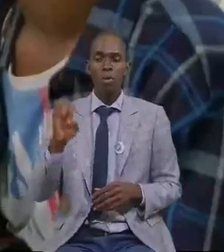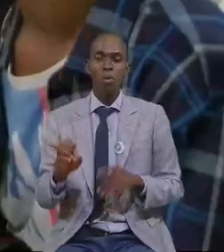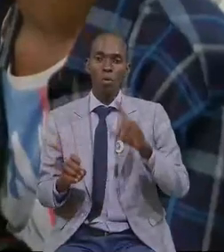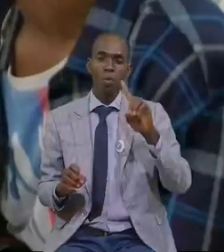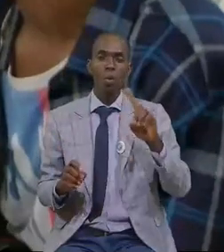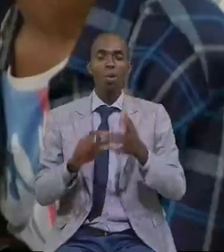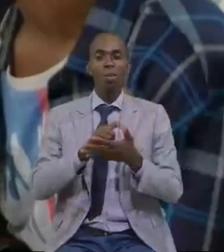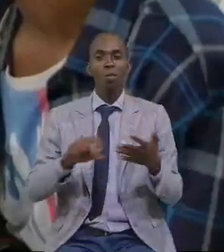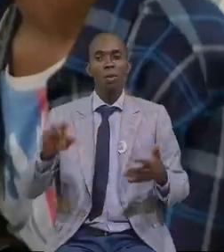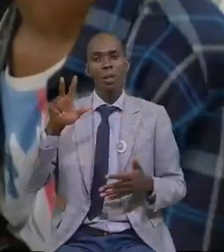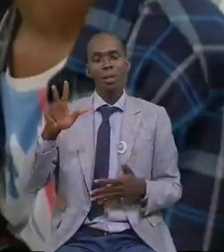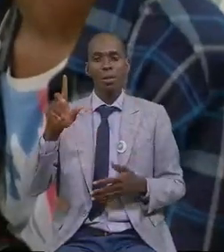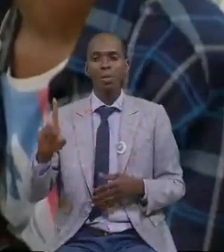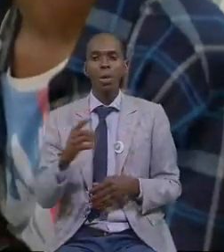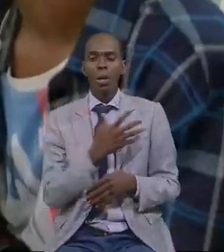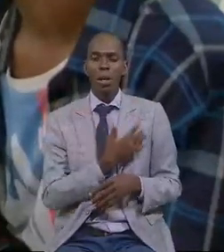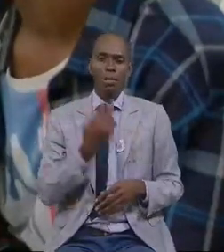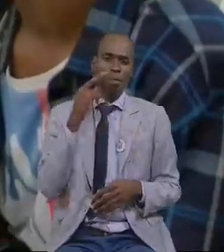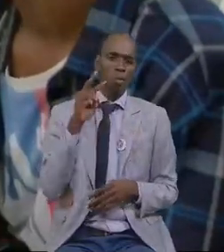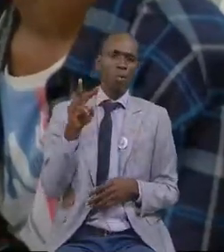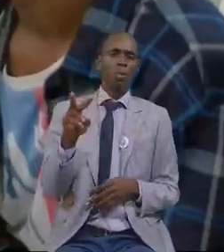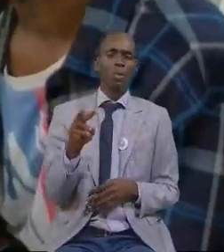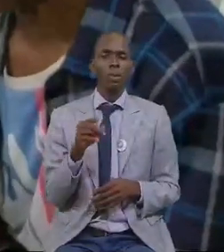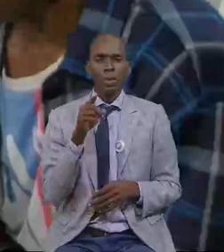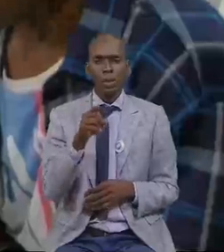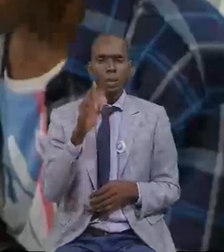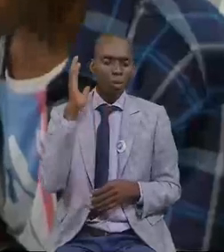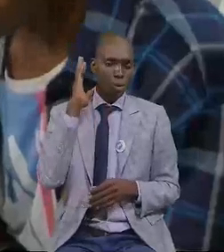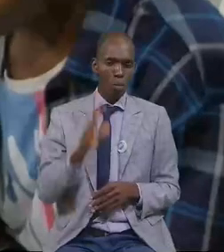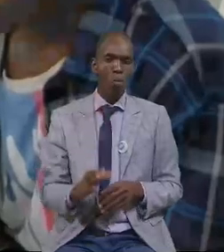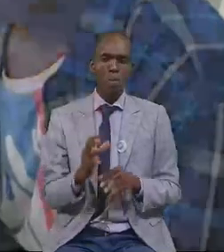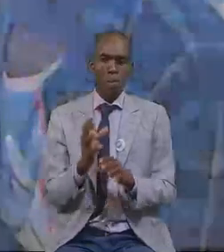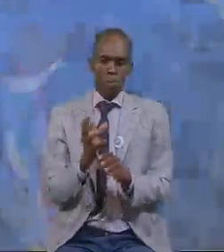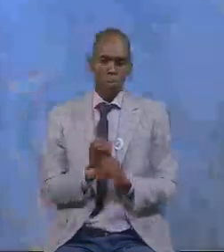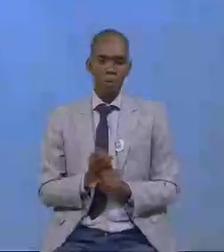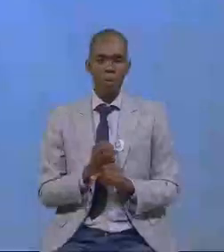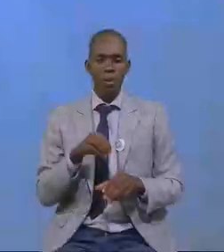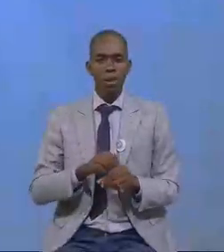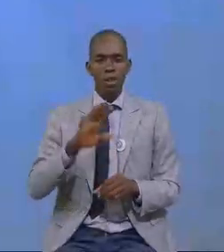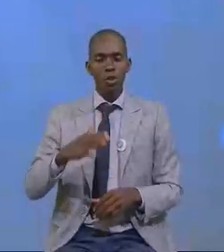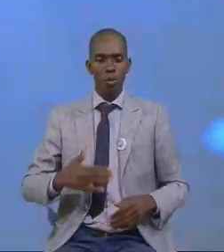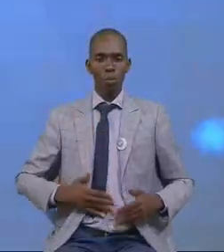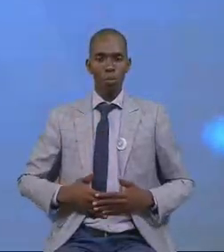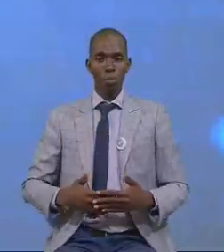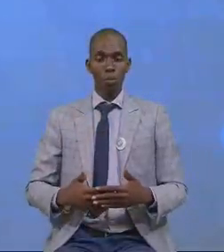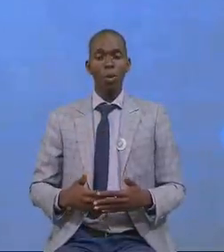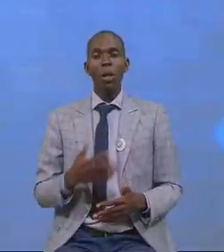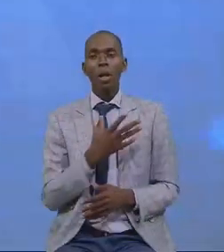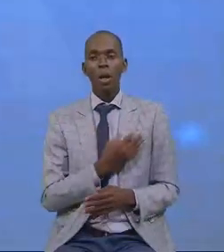Luc 1, 31. Et voici, tu deviendras enceinte, et